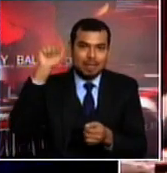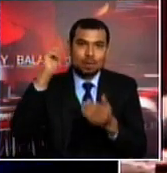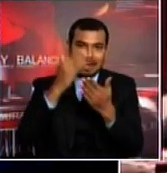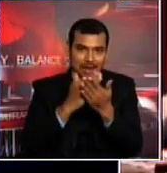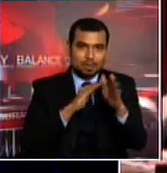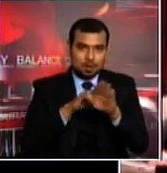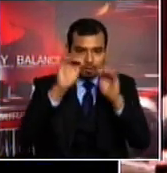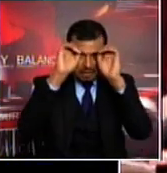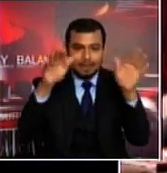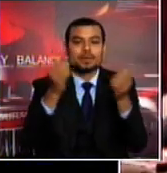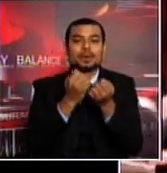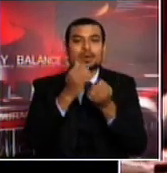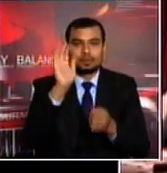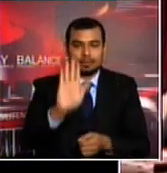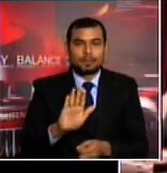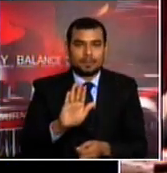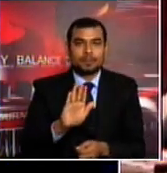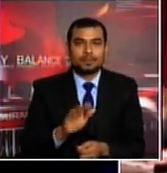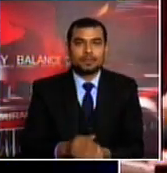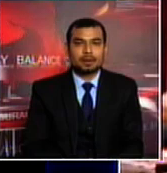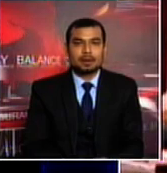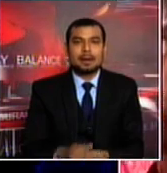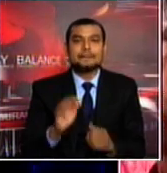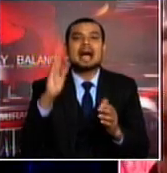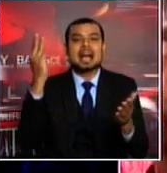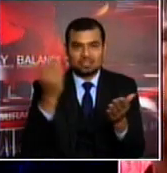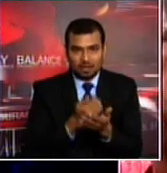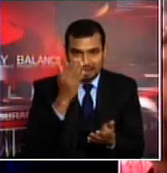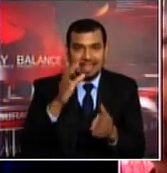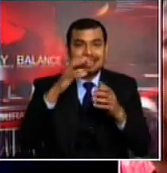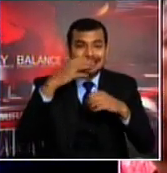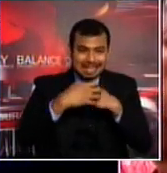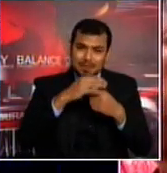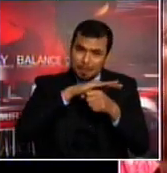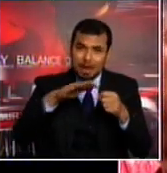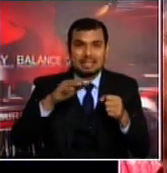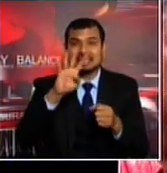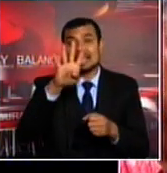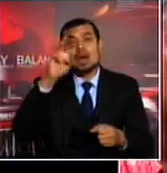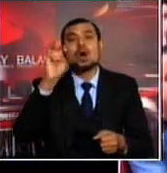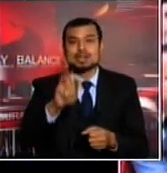कार्यक्रम सार्वजनिक गरेको छ। महासङ्घले देशभर रहेका